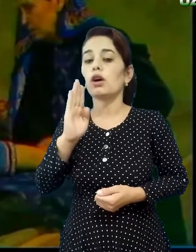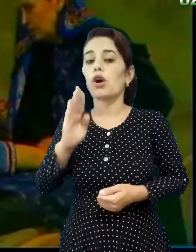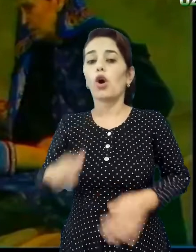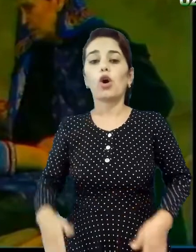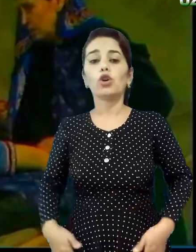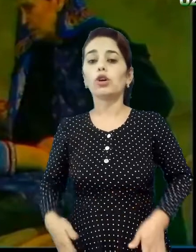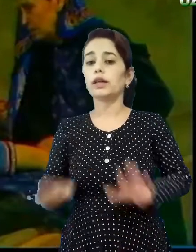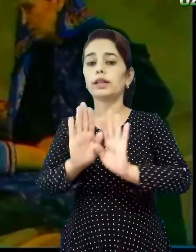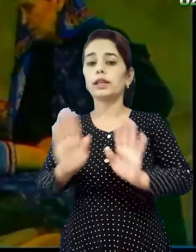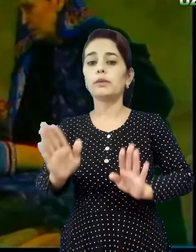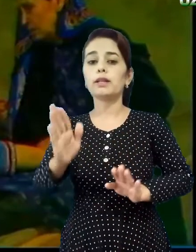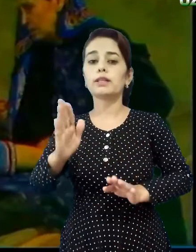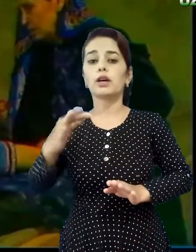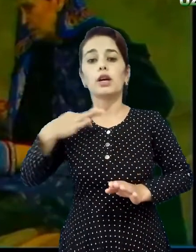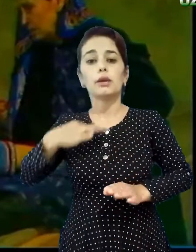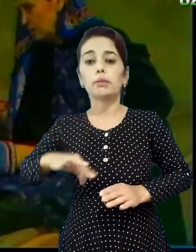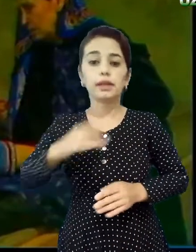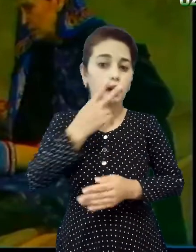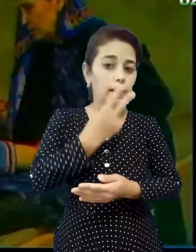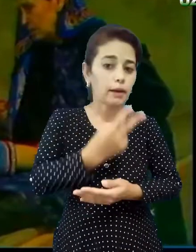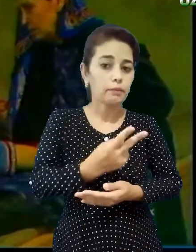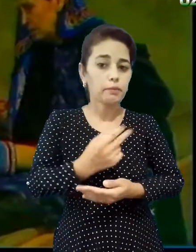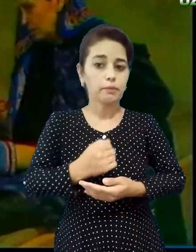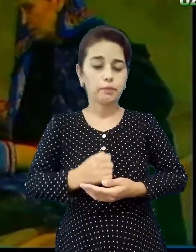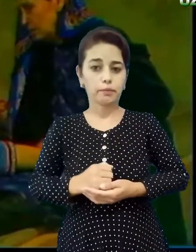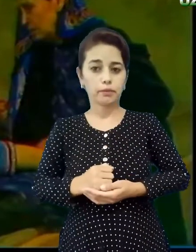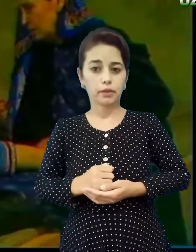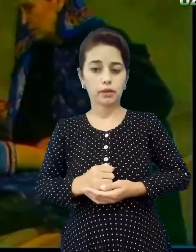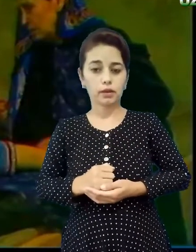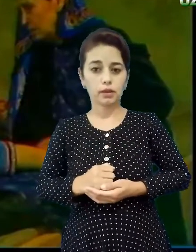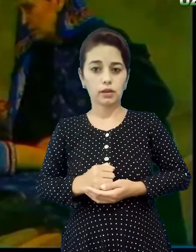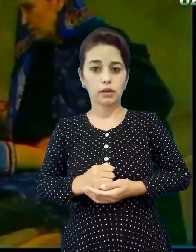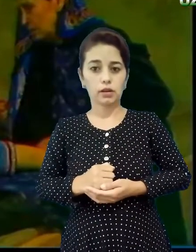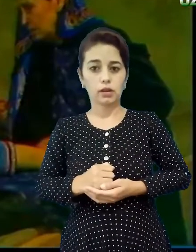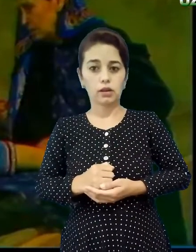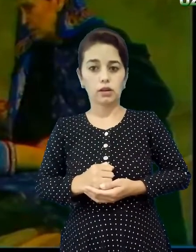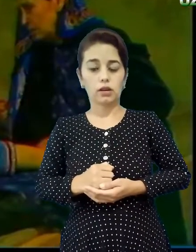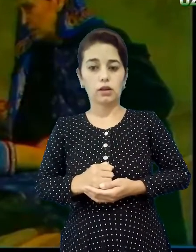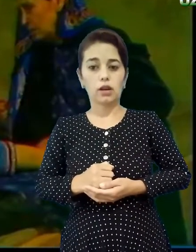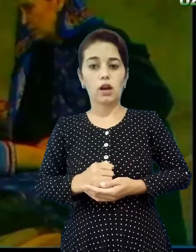Onam oyoqlariga emas, menga qarab.